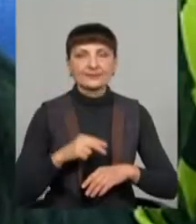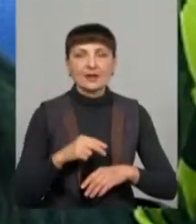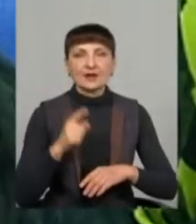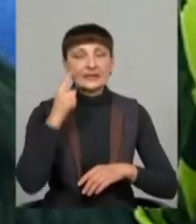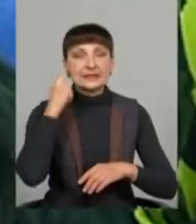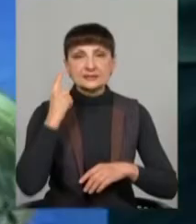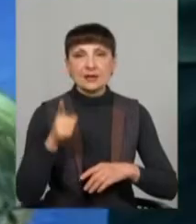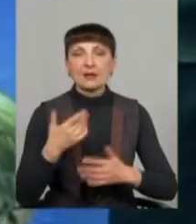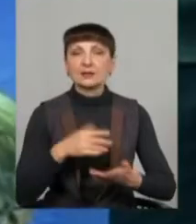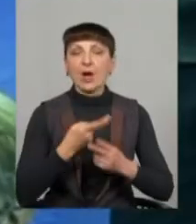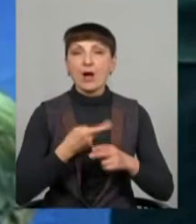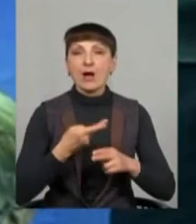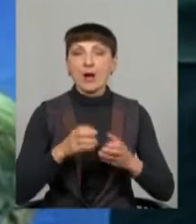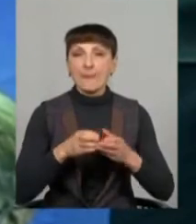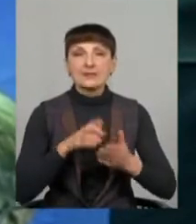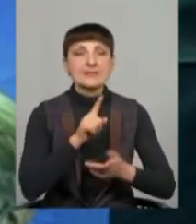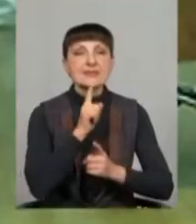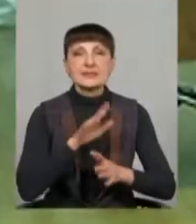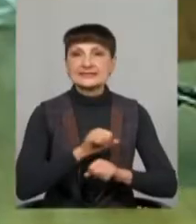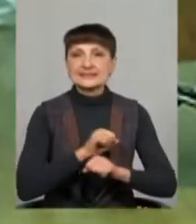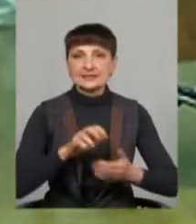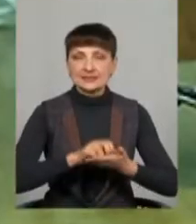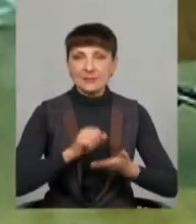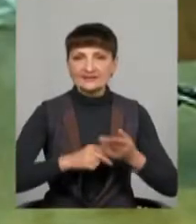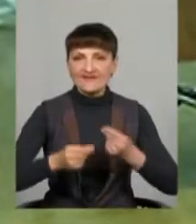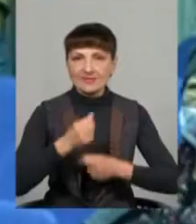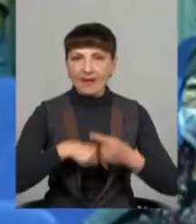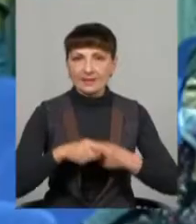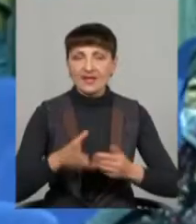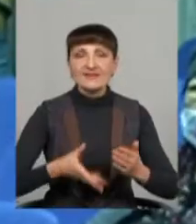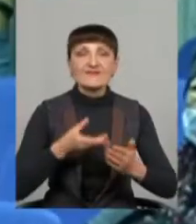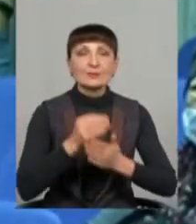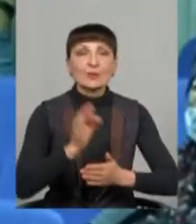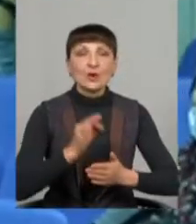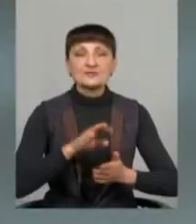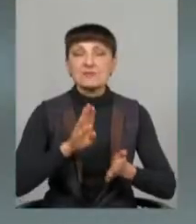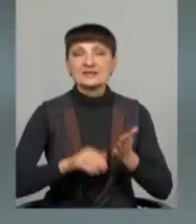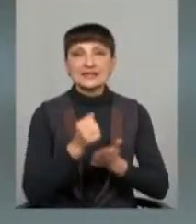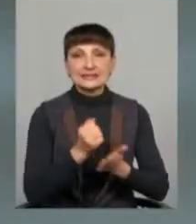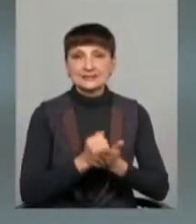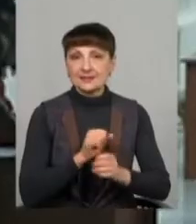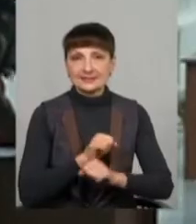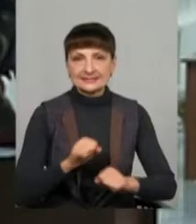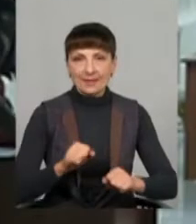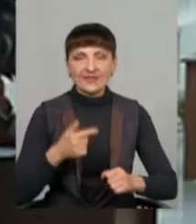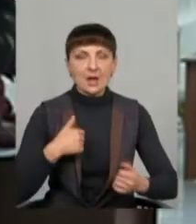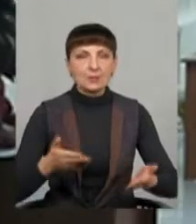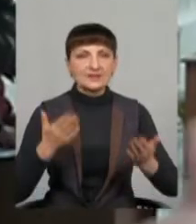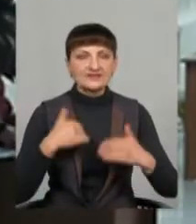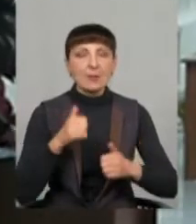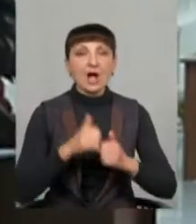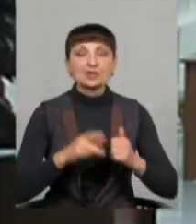не имеют права заниматься финансовой деятельностью и гарантировать выплаты дивидендов без лицензии. Мы граждан призываем каждый